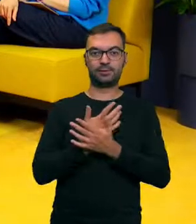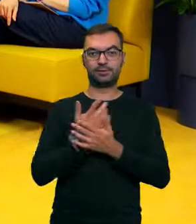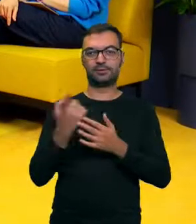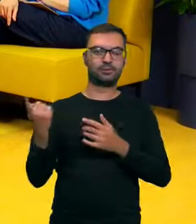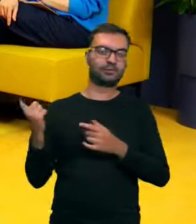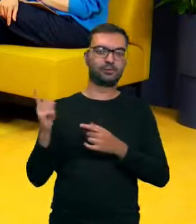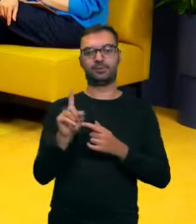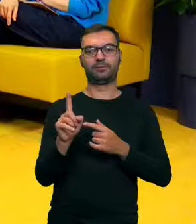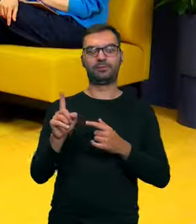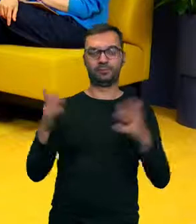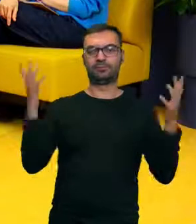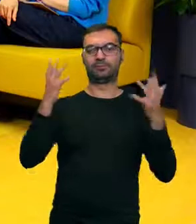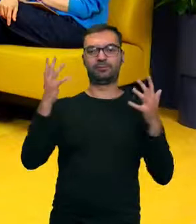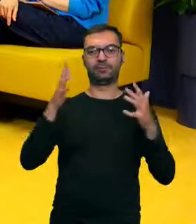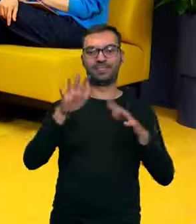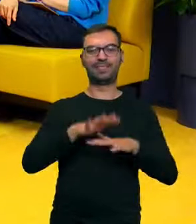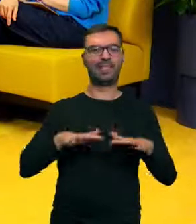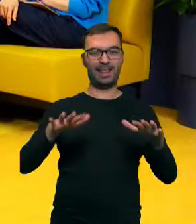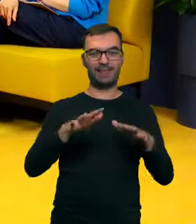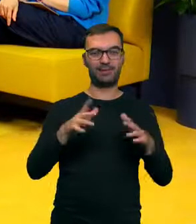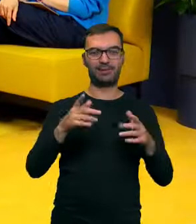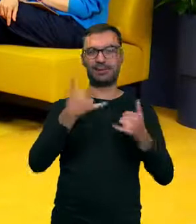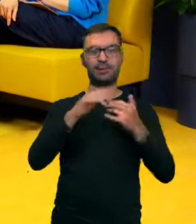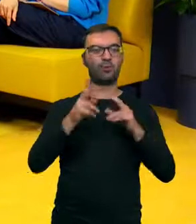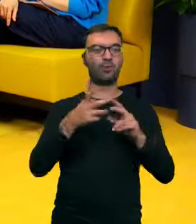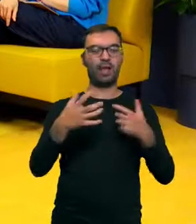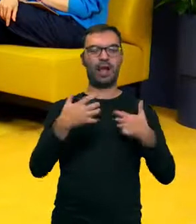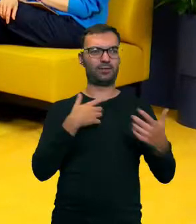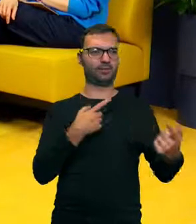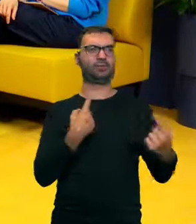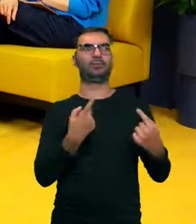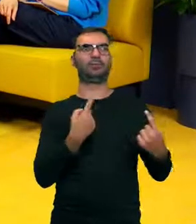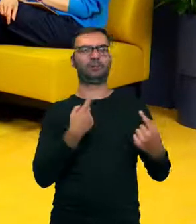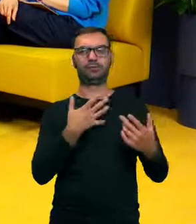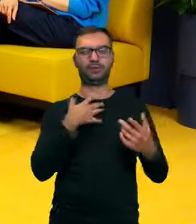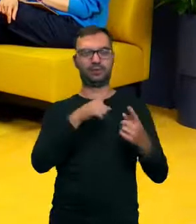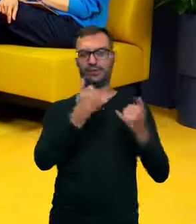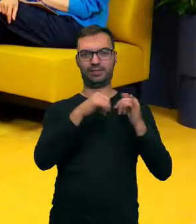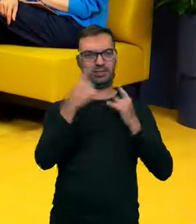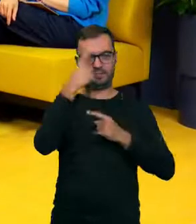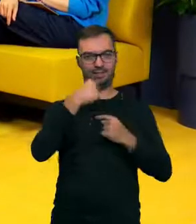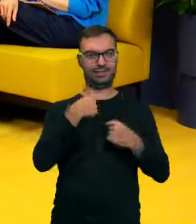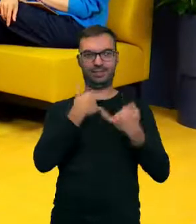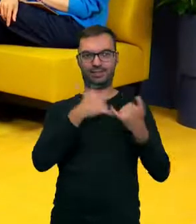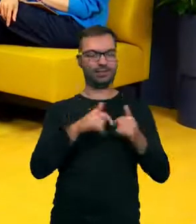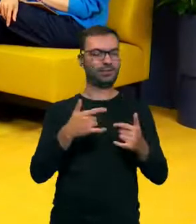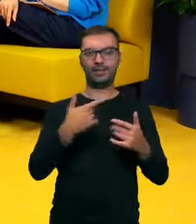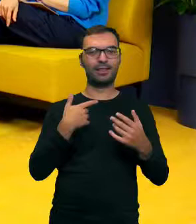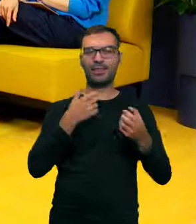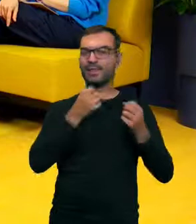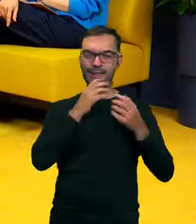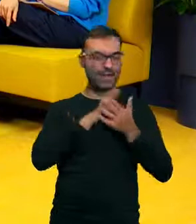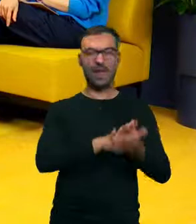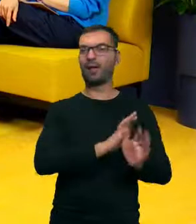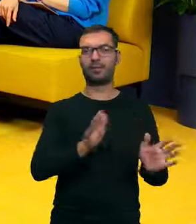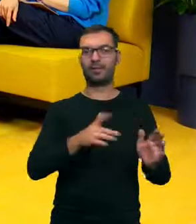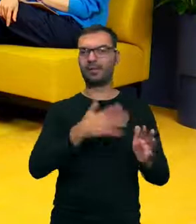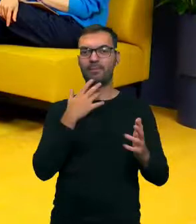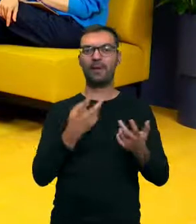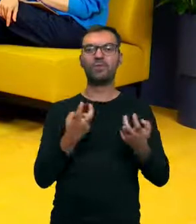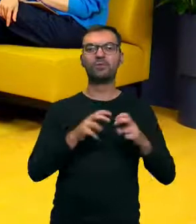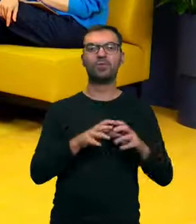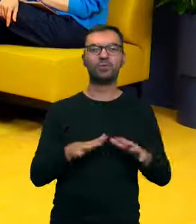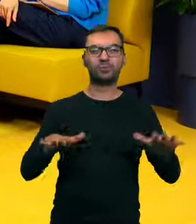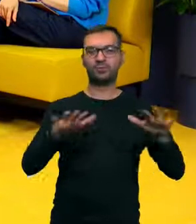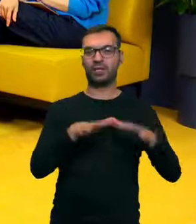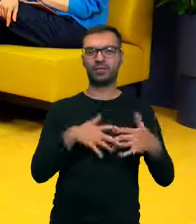tej scenie konkretnej, którą realizujemy z drugim aktorem i nie odpuści na przykład i nie stworzy wspólnej jakby przestrzeni do zrobienia